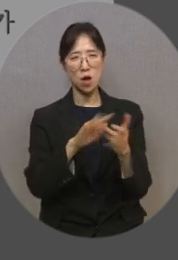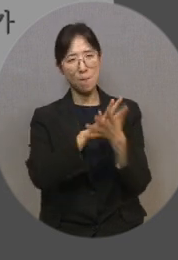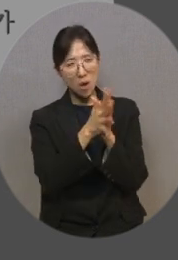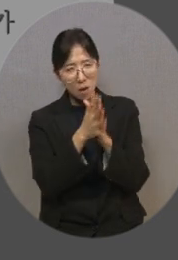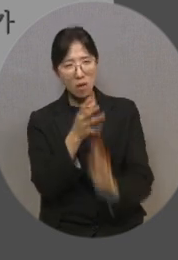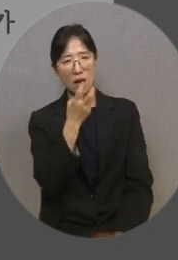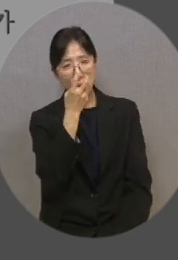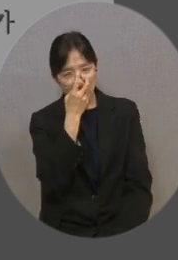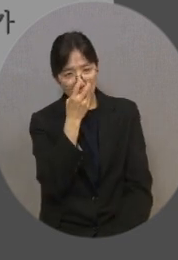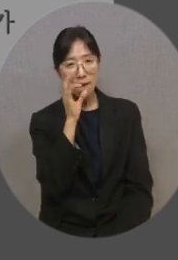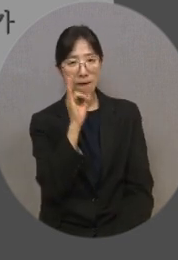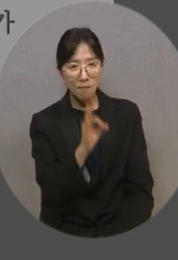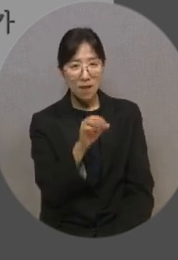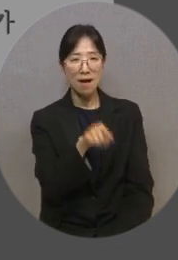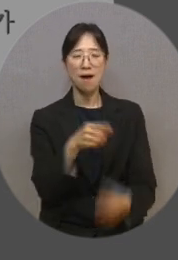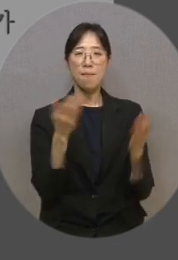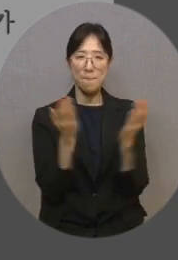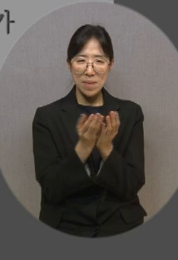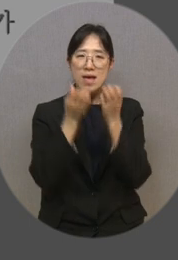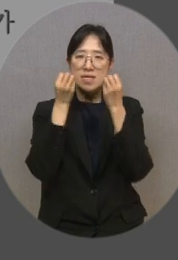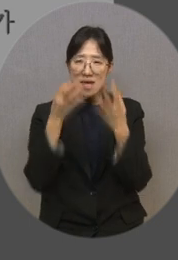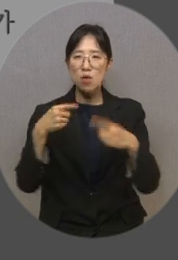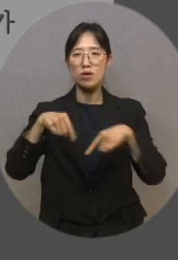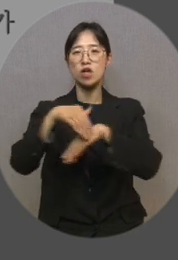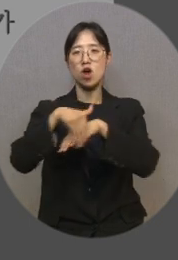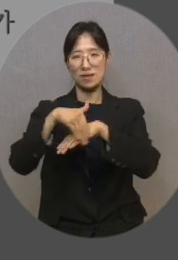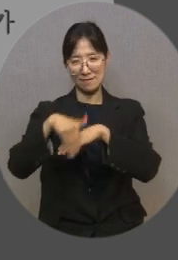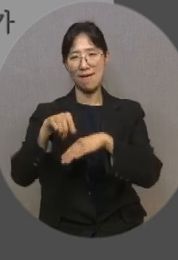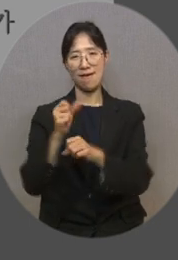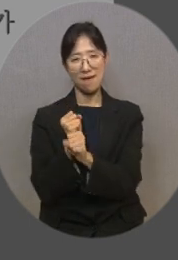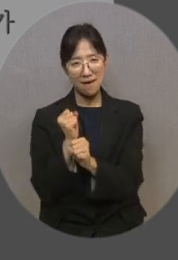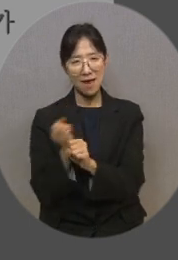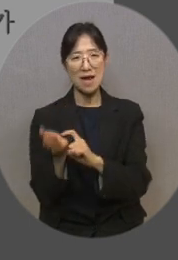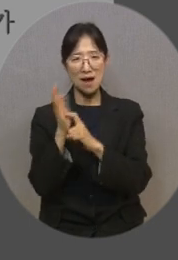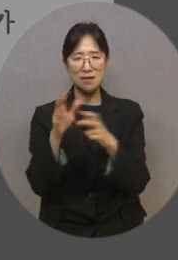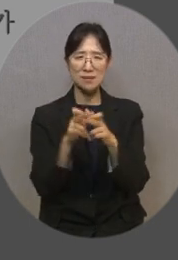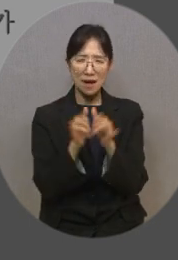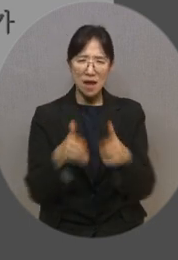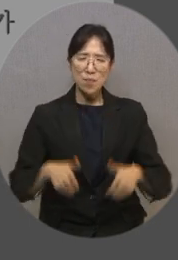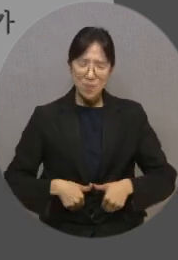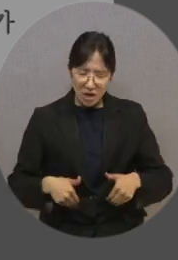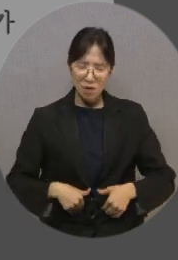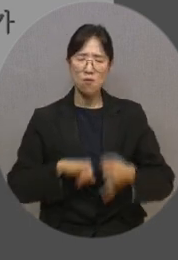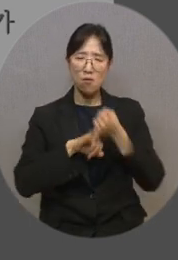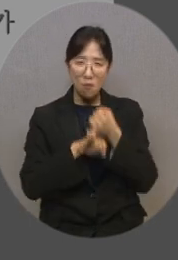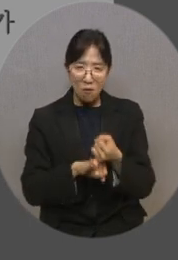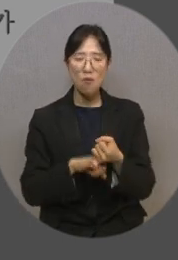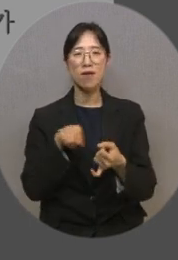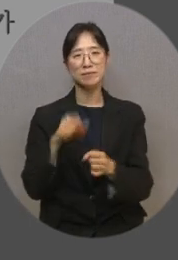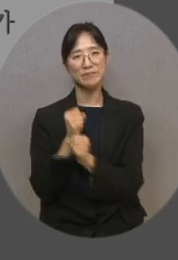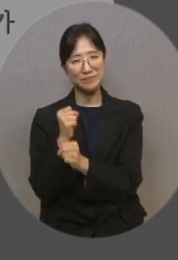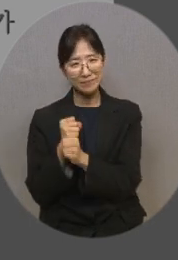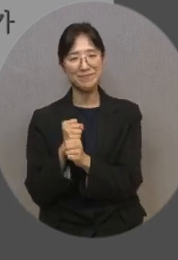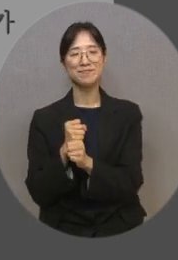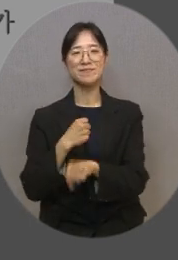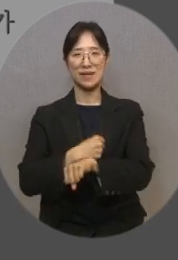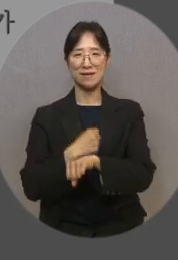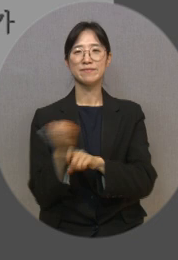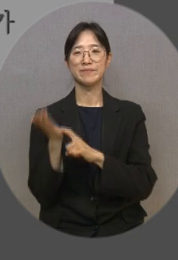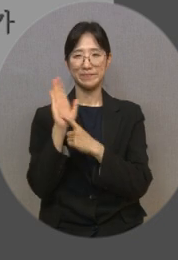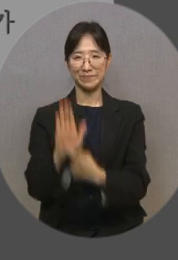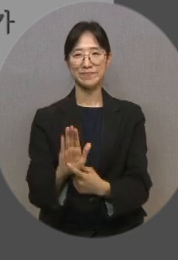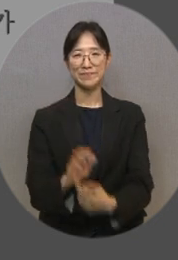추위를 살피고 그에 따른 새로운 정책 수요를 반영하여 장애인에게 필요한 정책을 수립해 나가겠다고